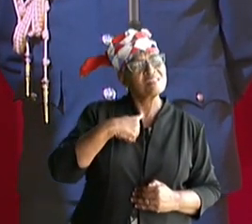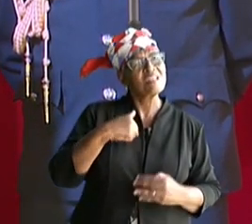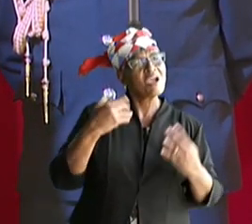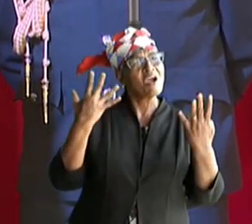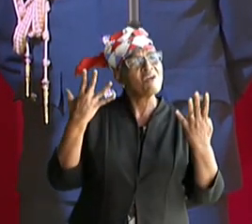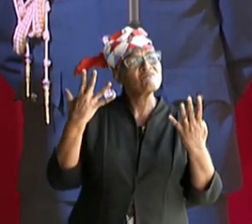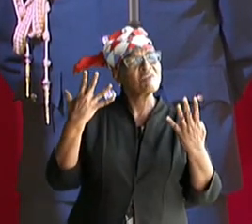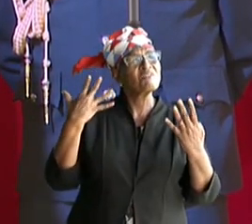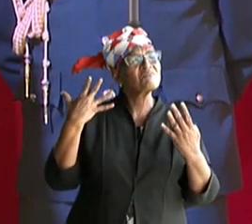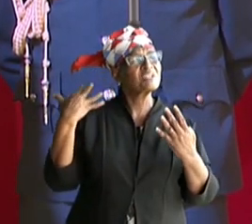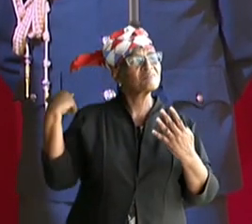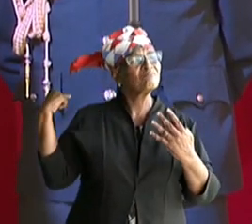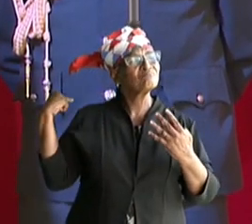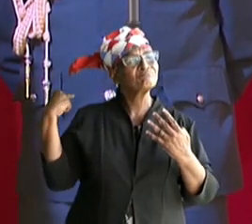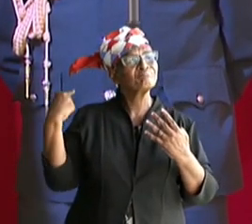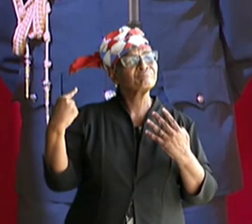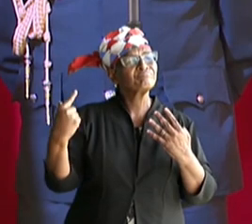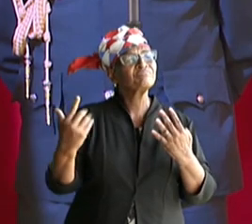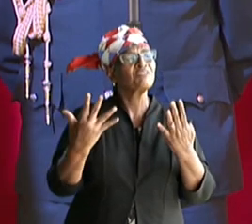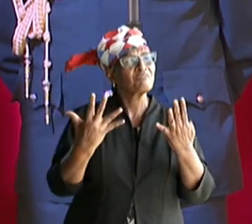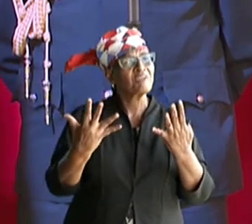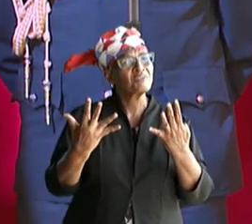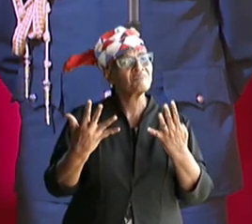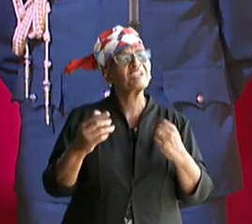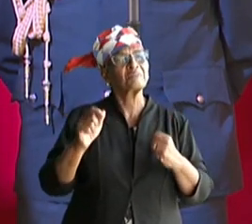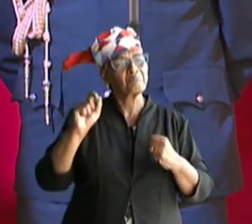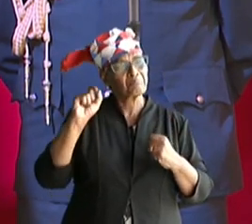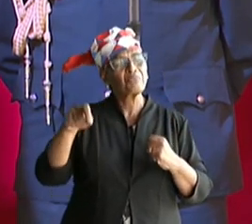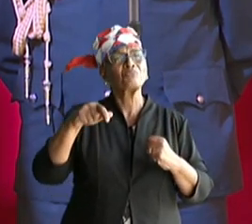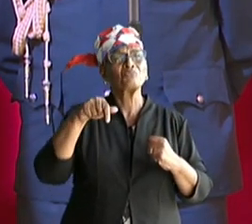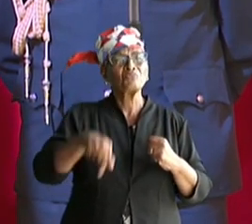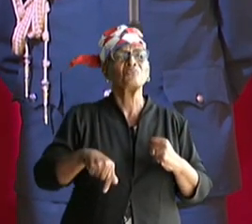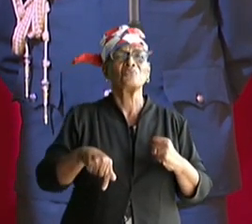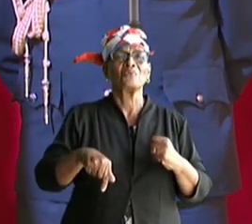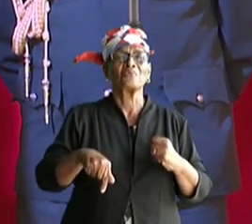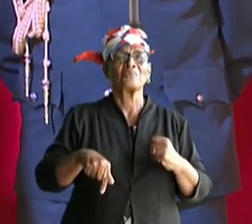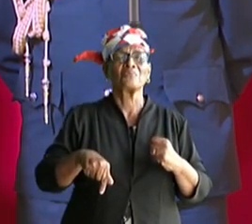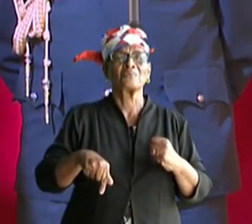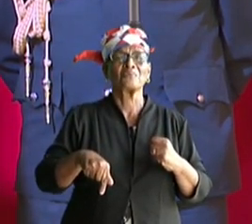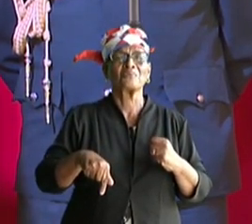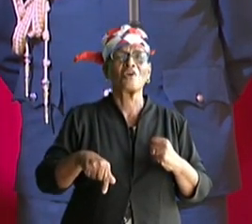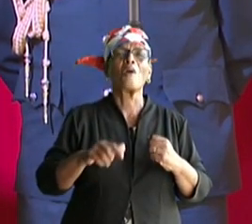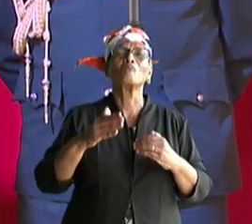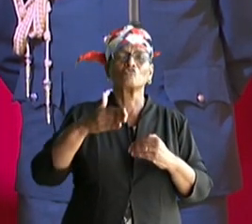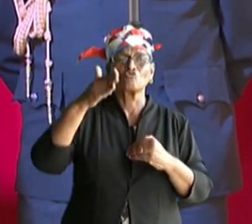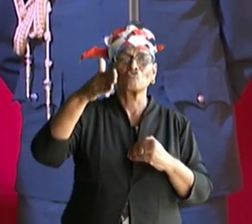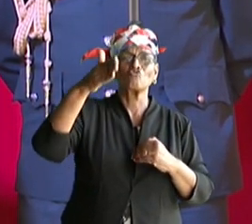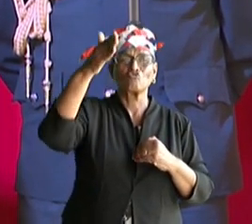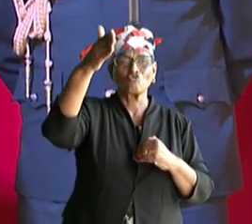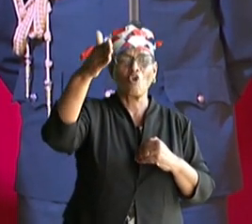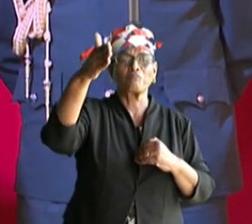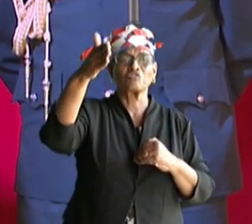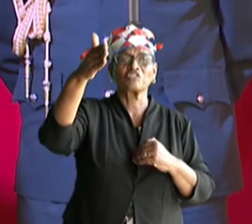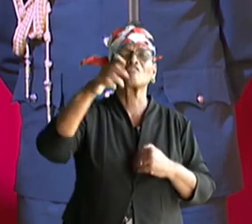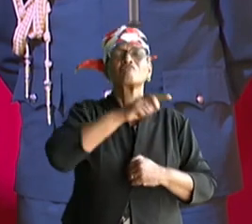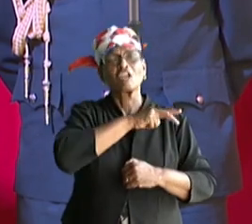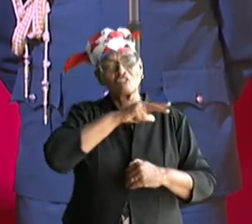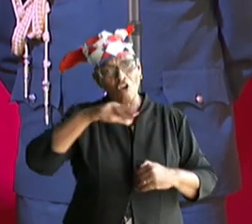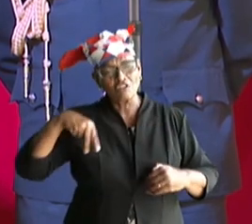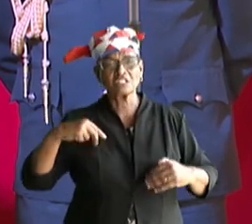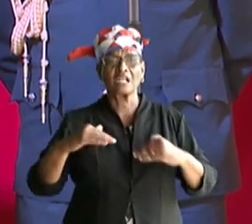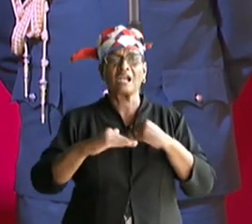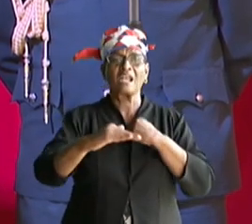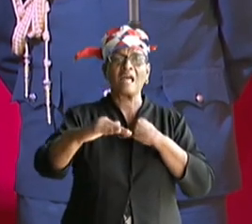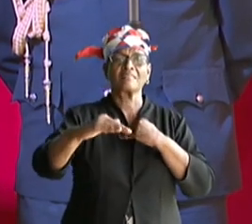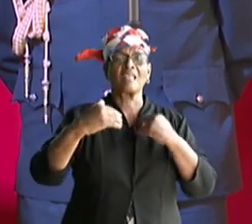45 jaar later staan we weer op een kruispunt als het gaat om de toekomst van ons land